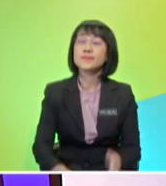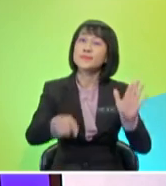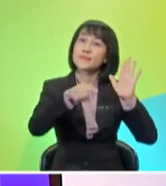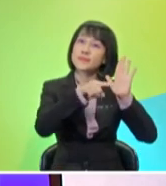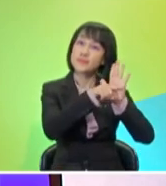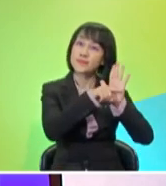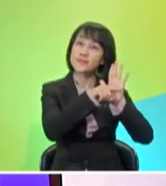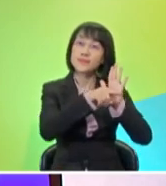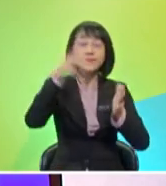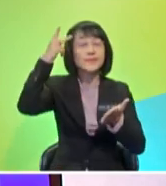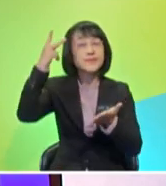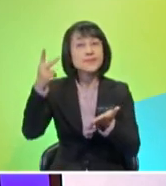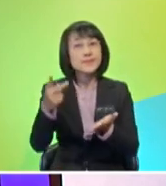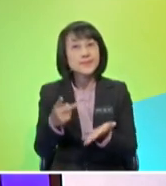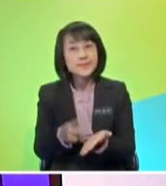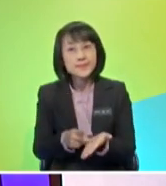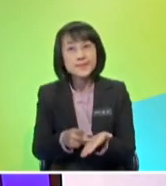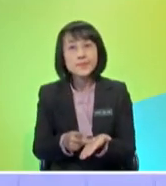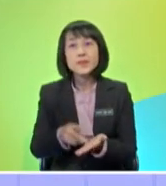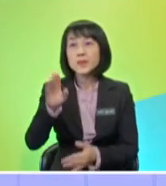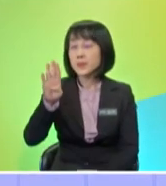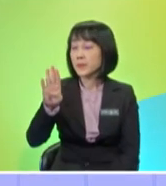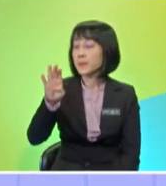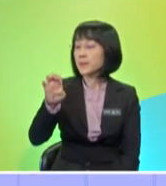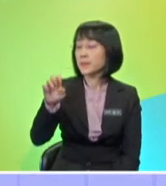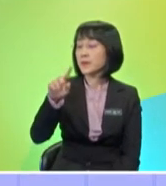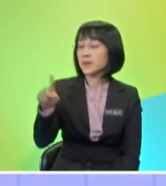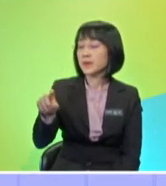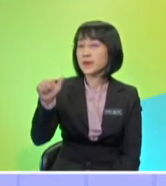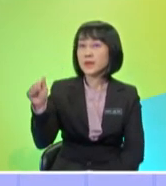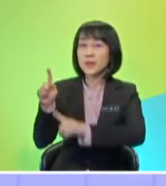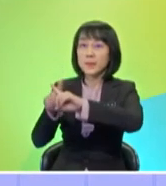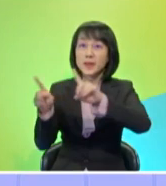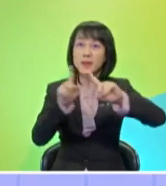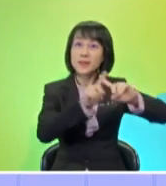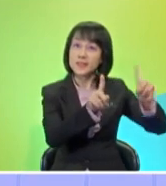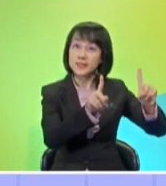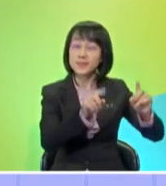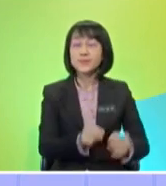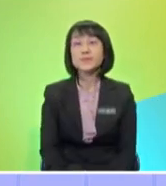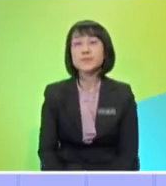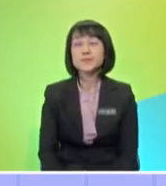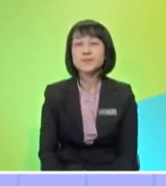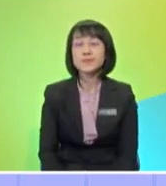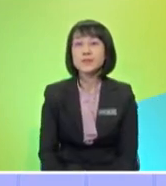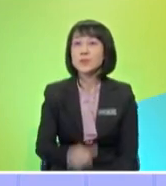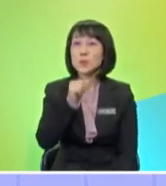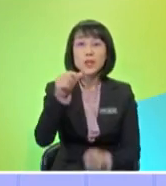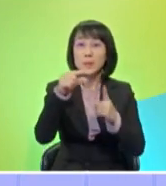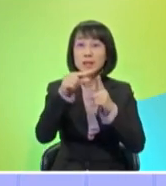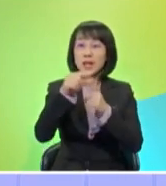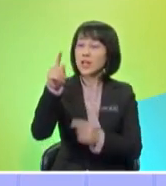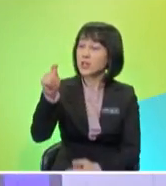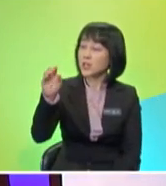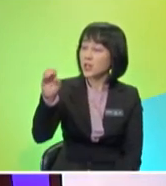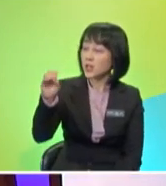juga dikenali sebagai beza. Okey. Tak semestinya kita guna, kita jumpa tolak saja, oh murid akan tahu